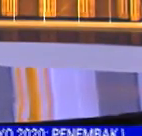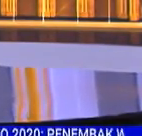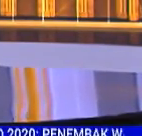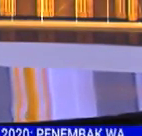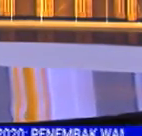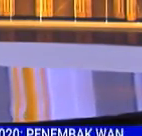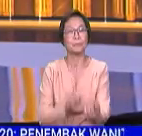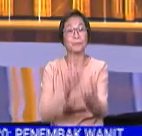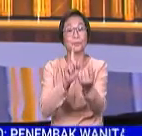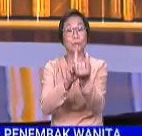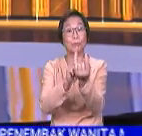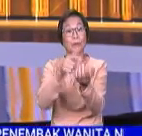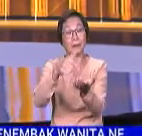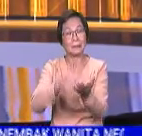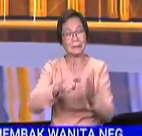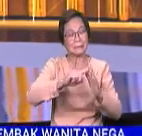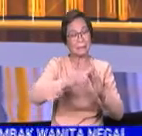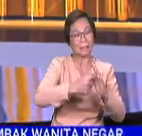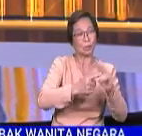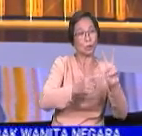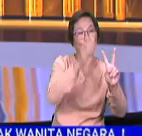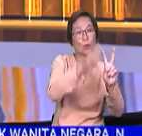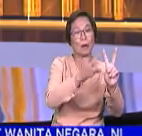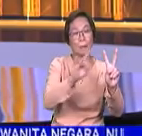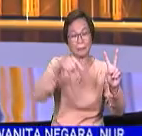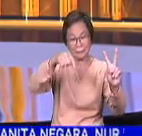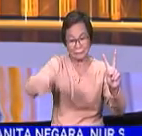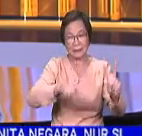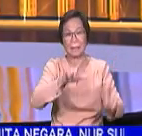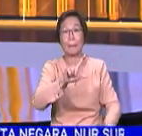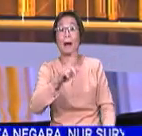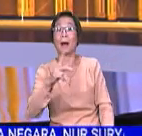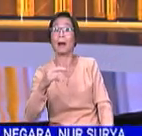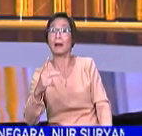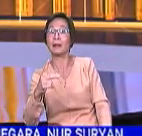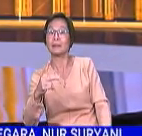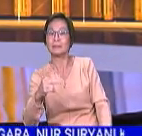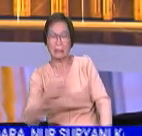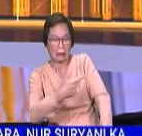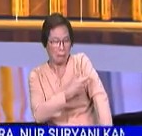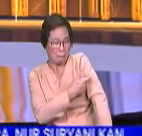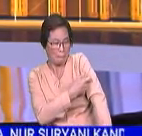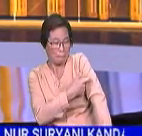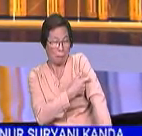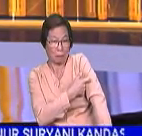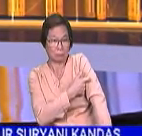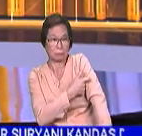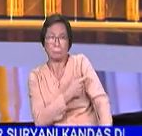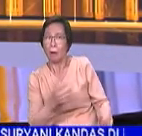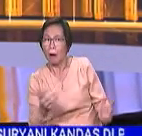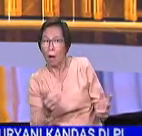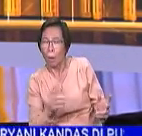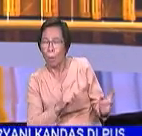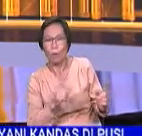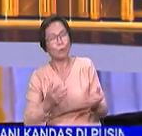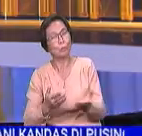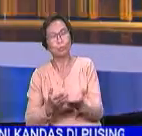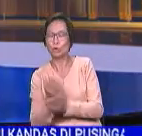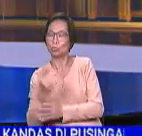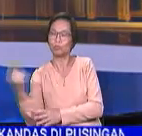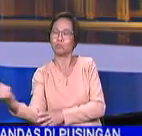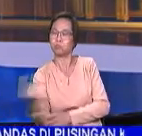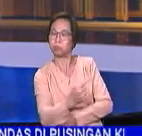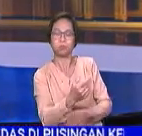bertemu kembali bermula Duo go sedih Lembah gelang pemberian vaksin menggunakan pendekatan HD terus